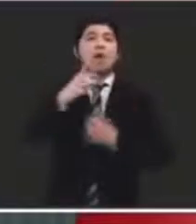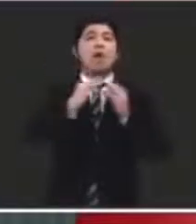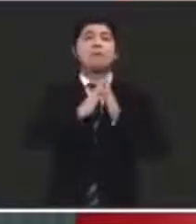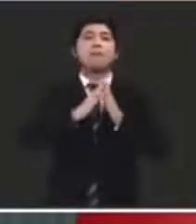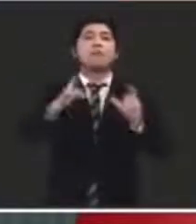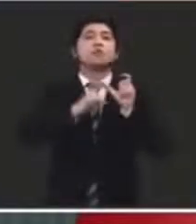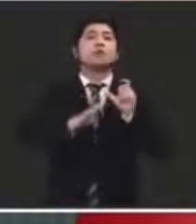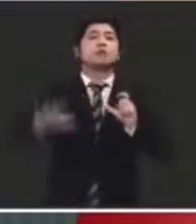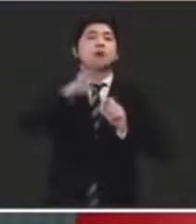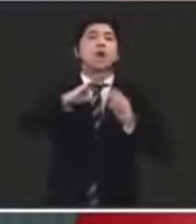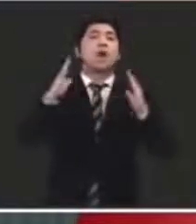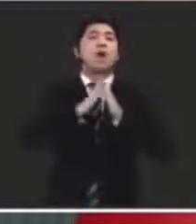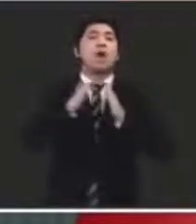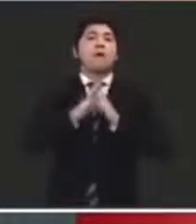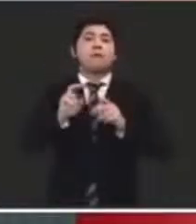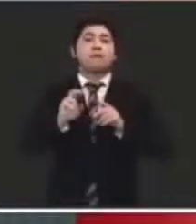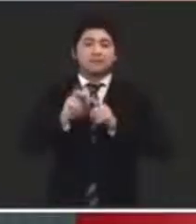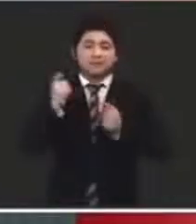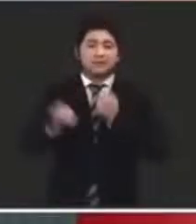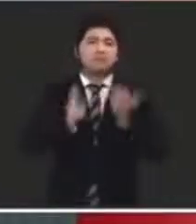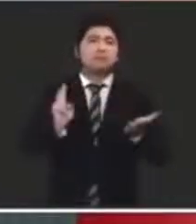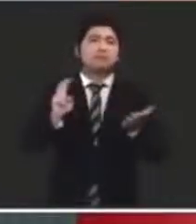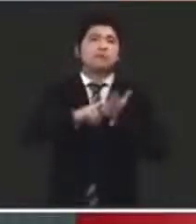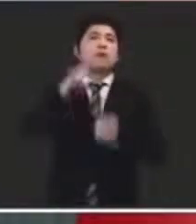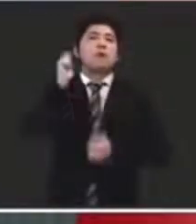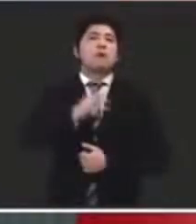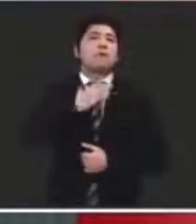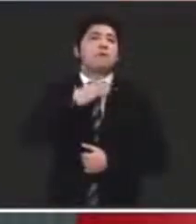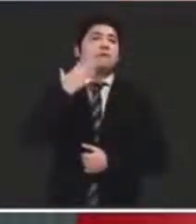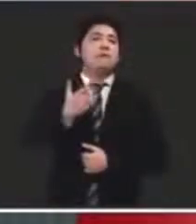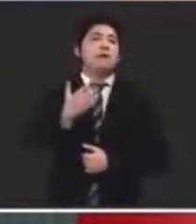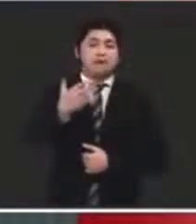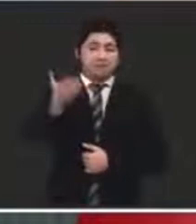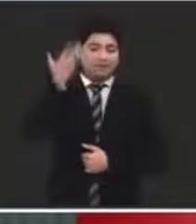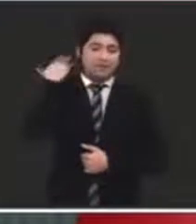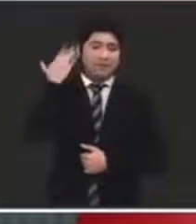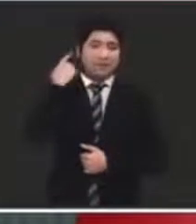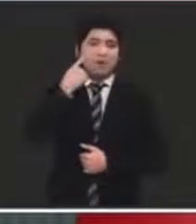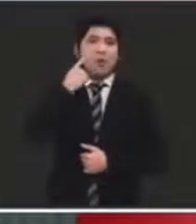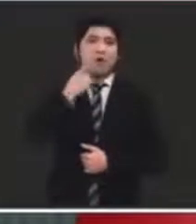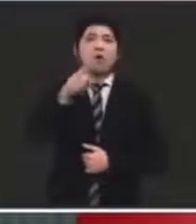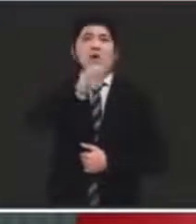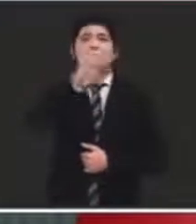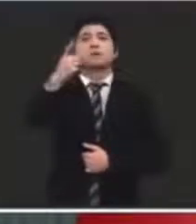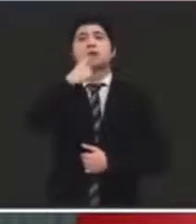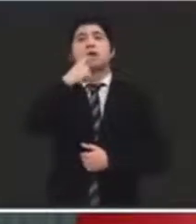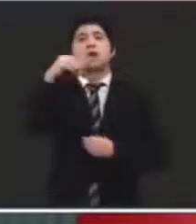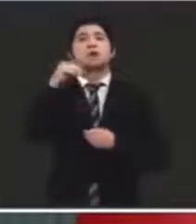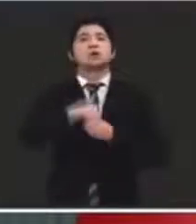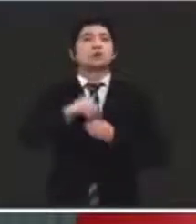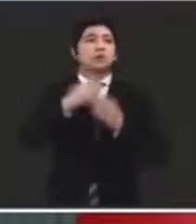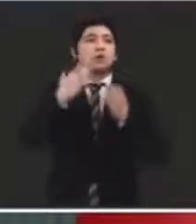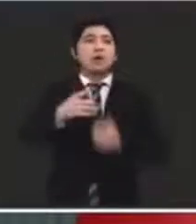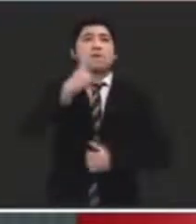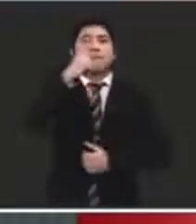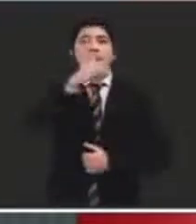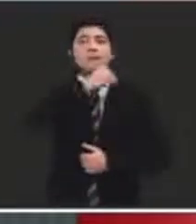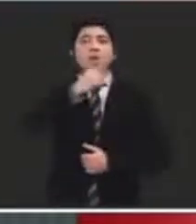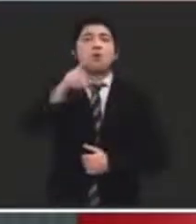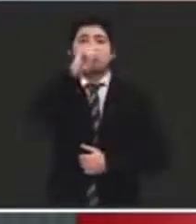sosyal konut atılımı olacaktır geçtiğimiz 20 yılda bir milyon